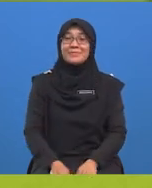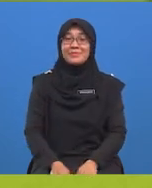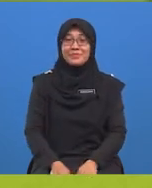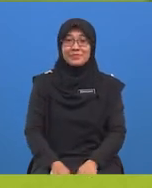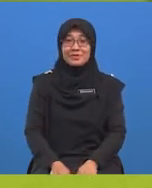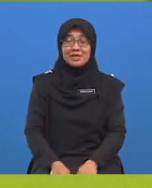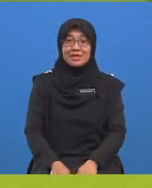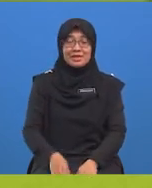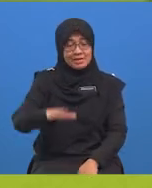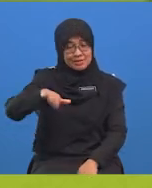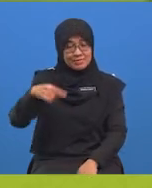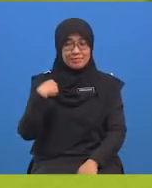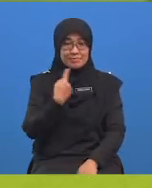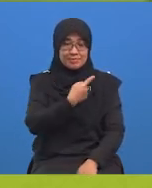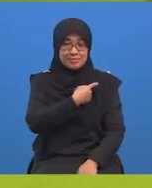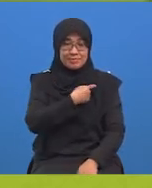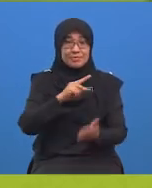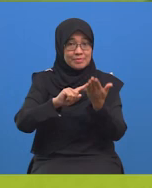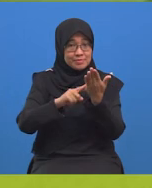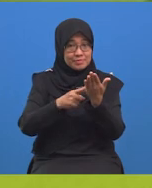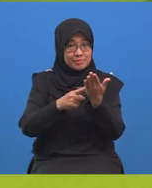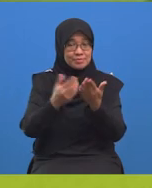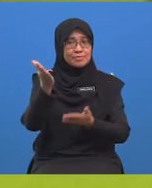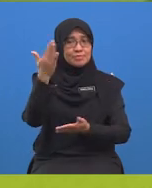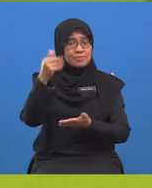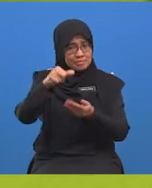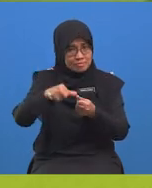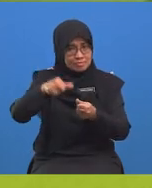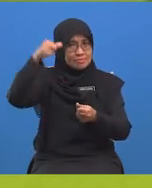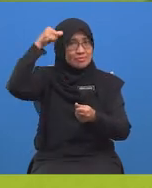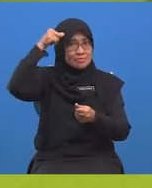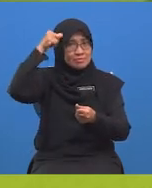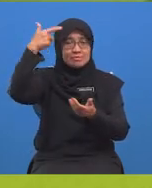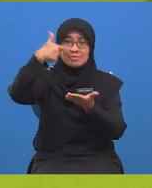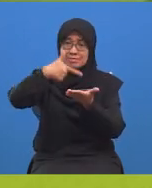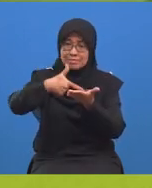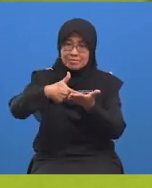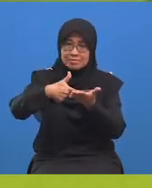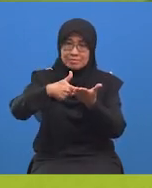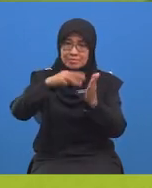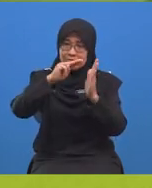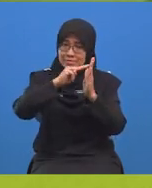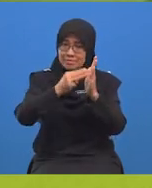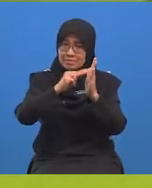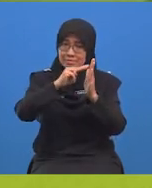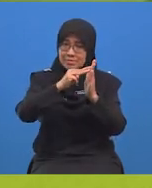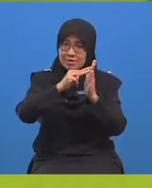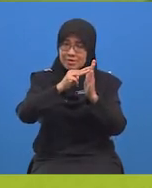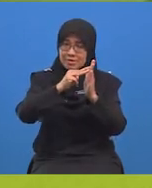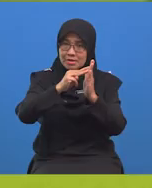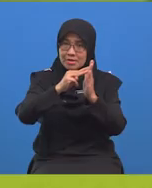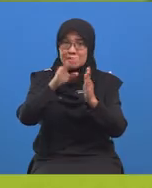tajuk hari ini, mari kita imbas kembali tentang beberapa definisi dan hubungan